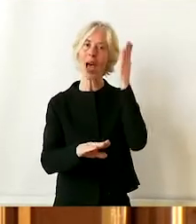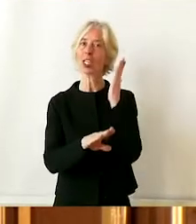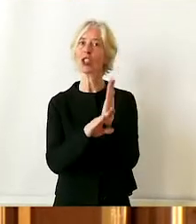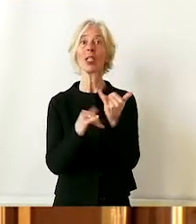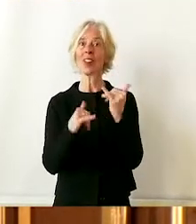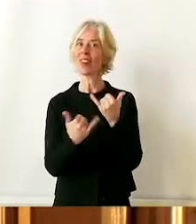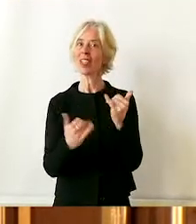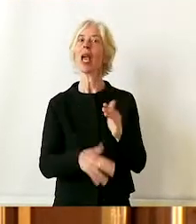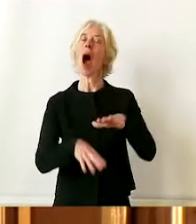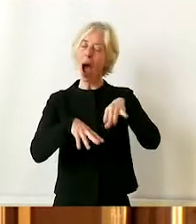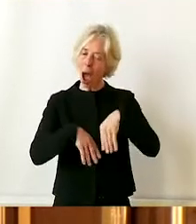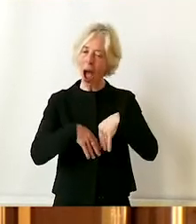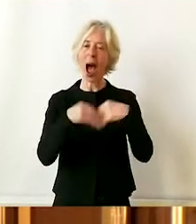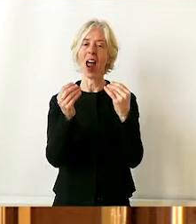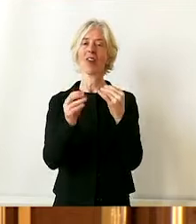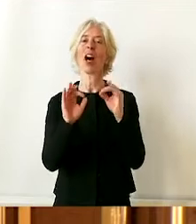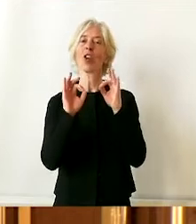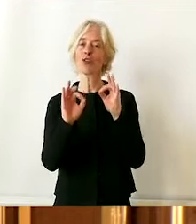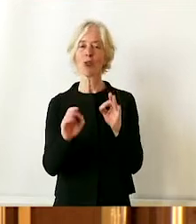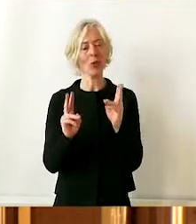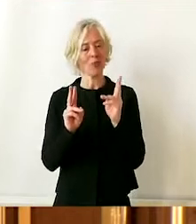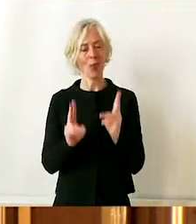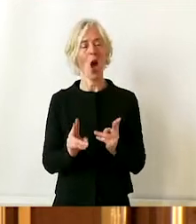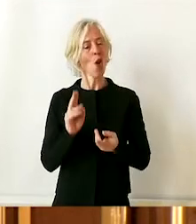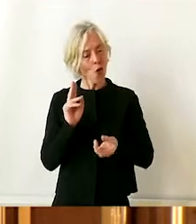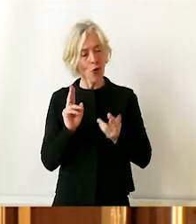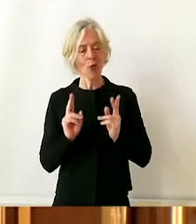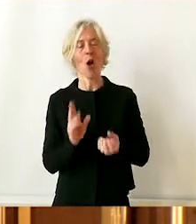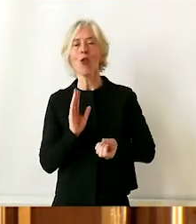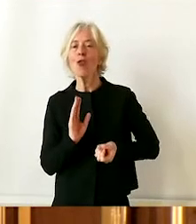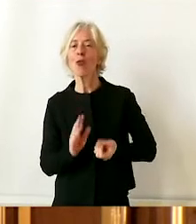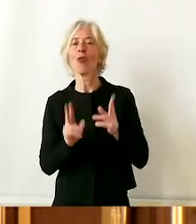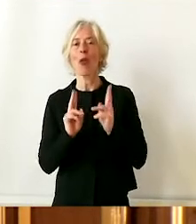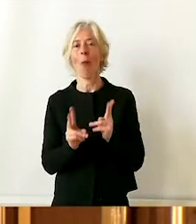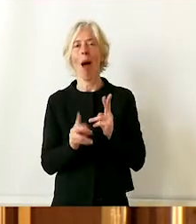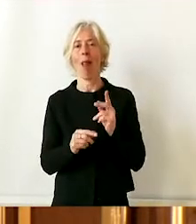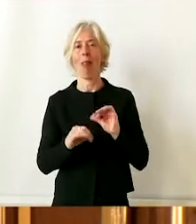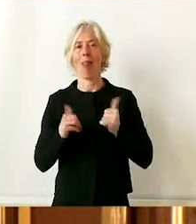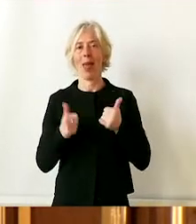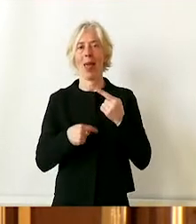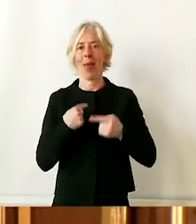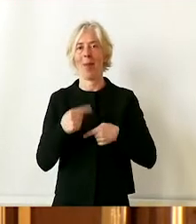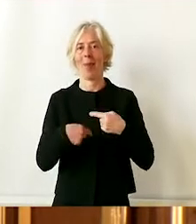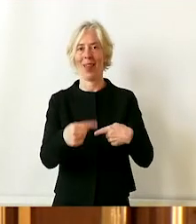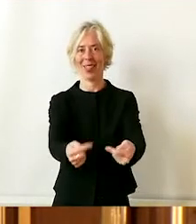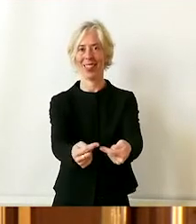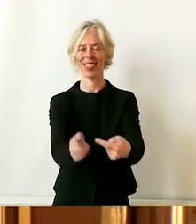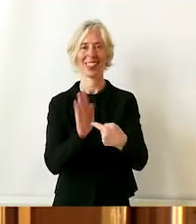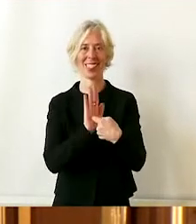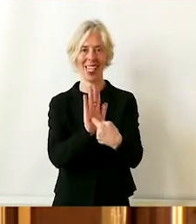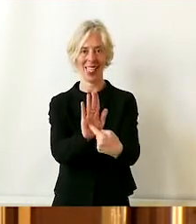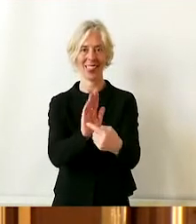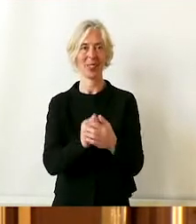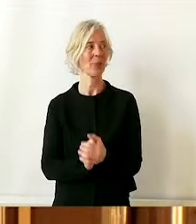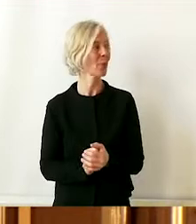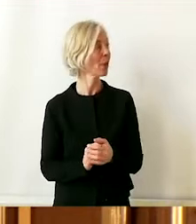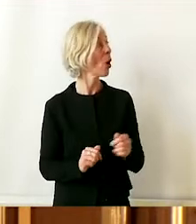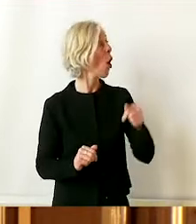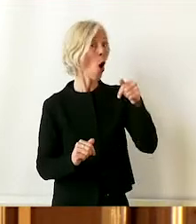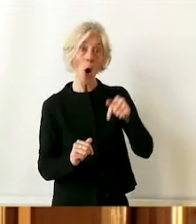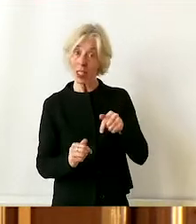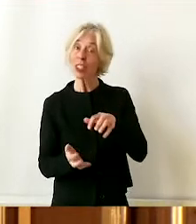entsprechend macht. Ich freue mich sehr, dass Kolleginnen und Kollegen aus dem Augsburger Stadtrat heute unter uns